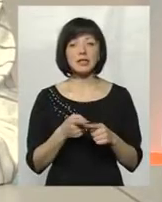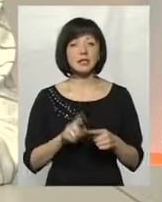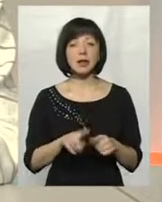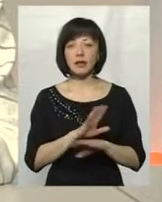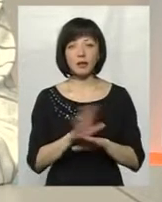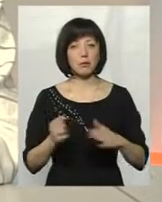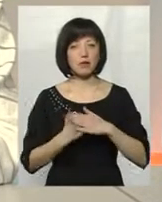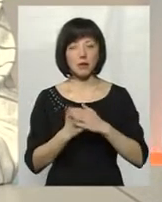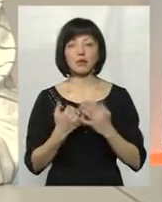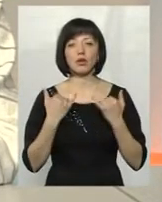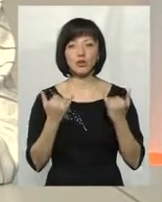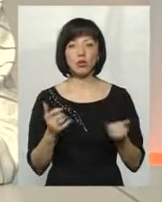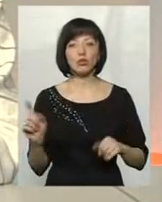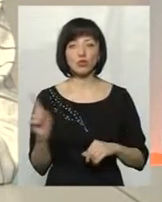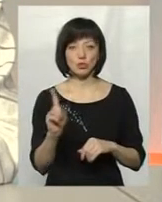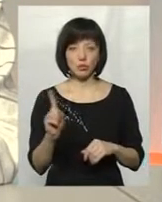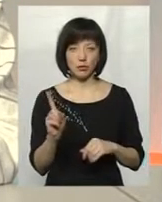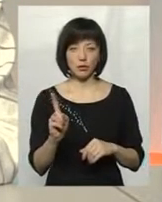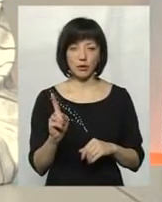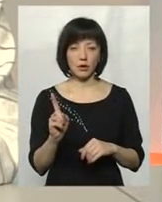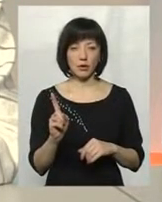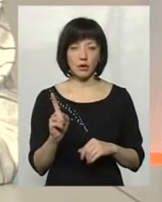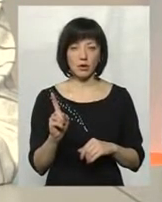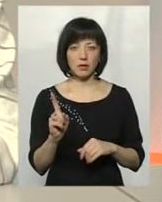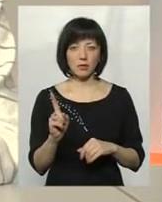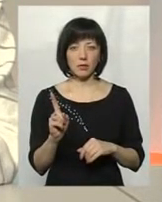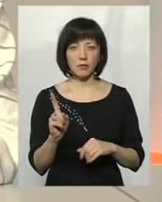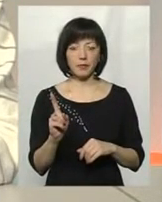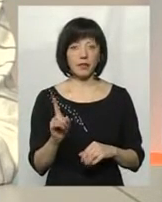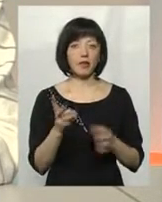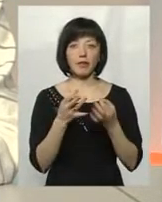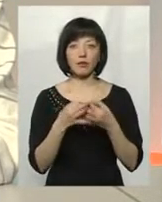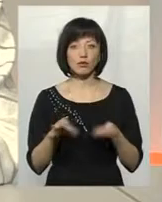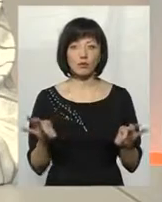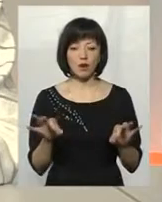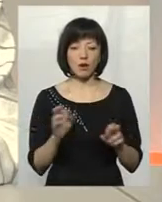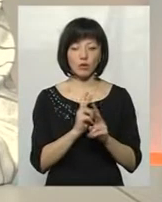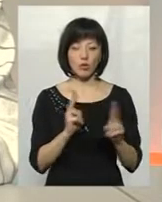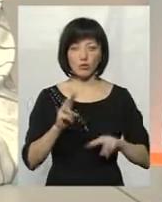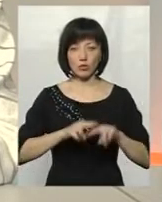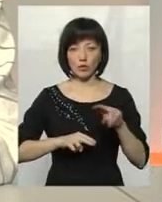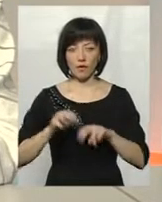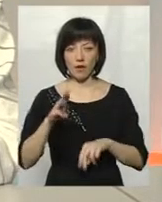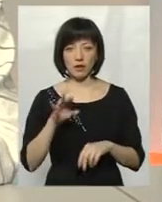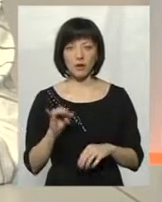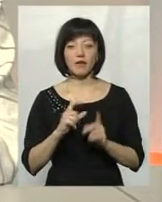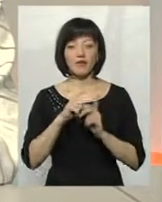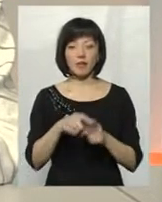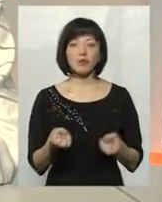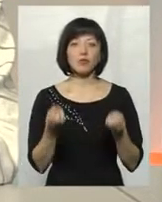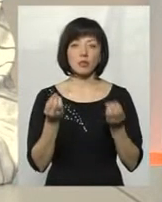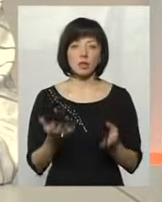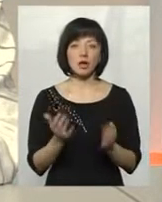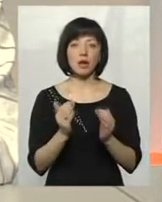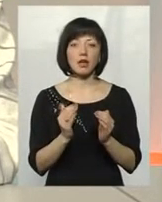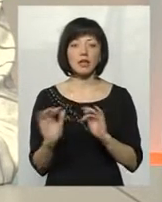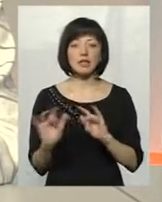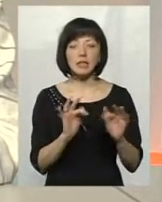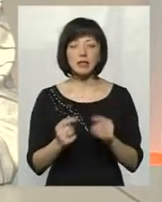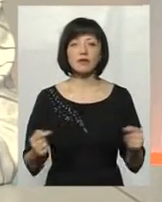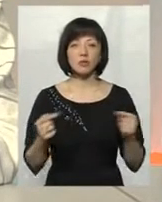є підставою для того, щоб, так скажемо, не дозволяти якесь там будівництво. Тобто відповідь проста. Дійте відповідно